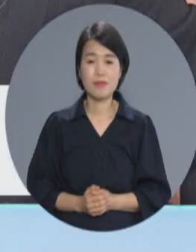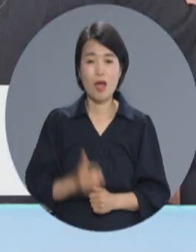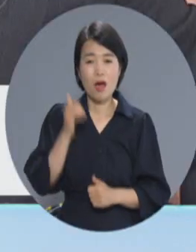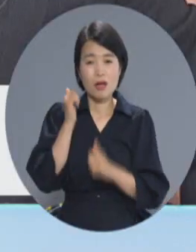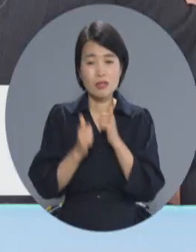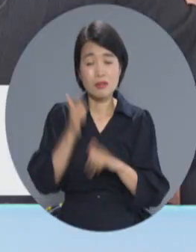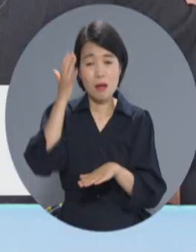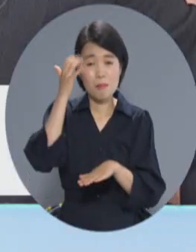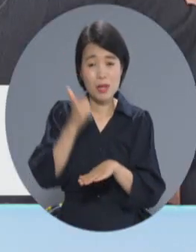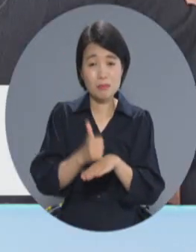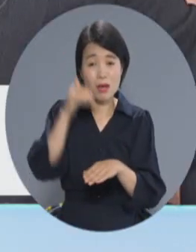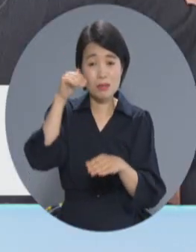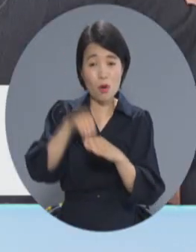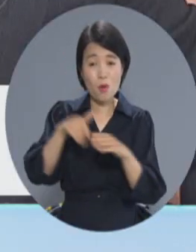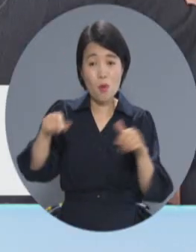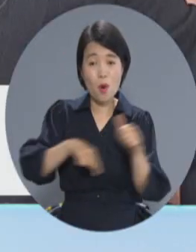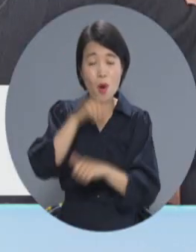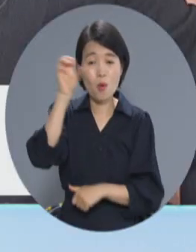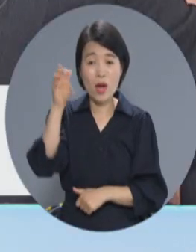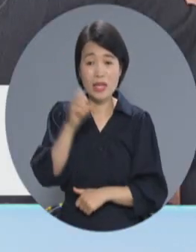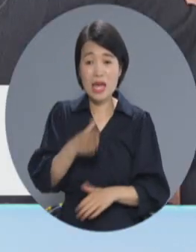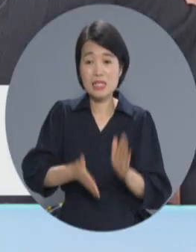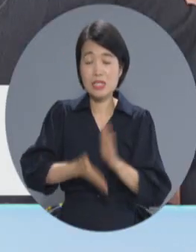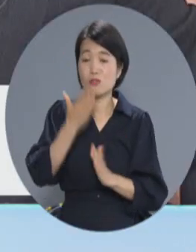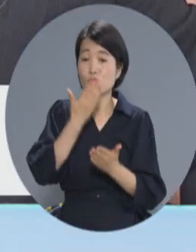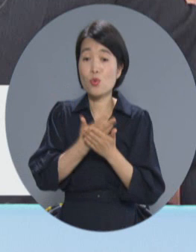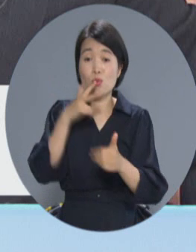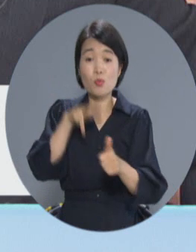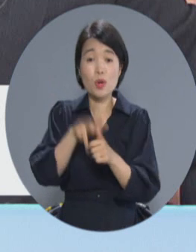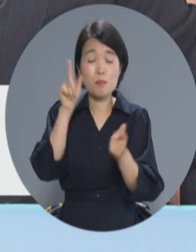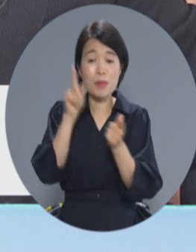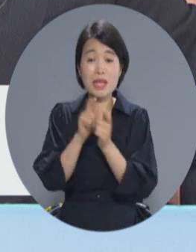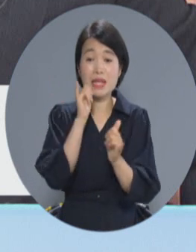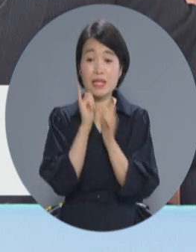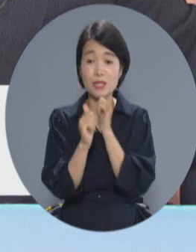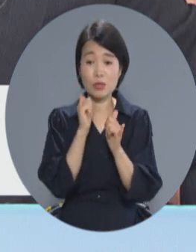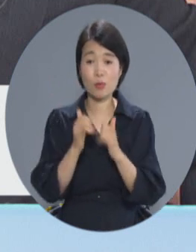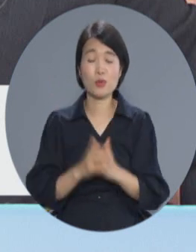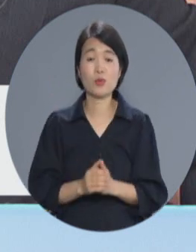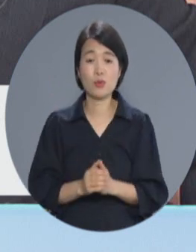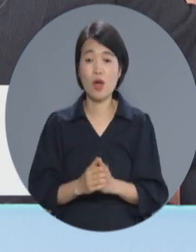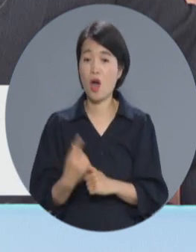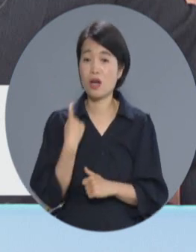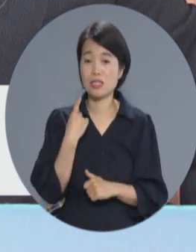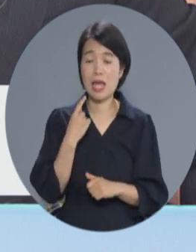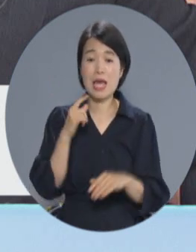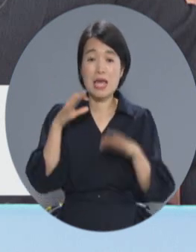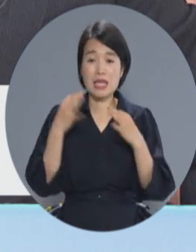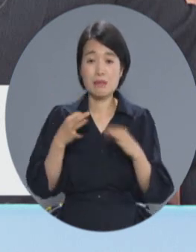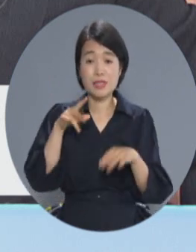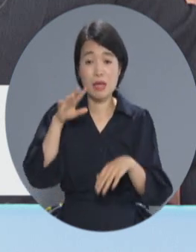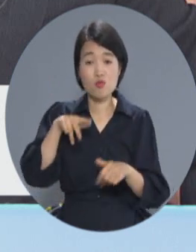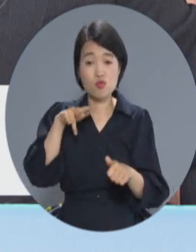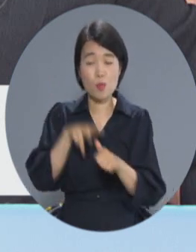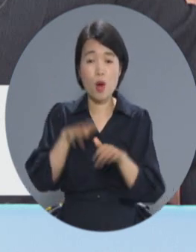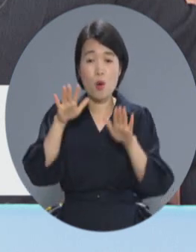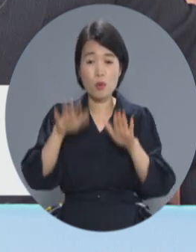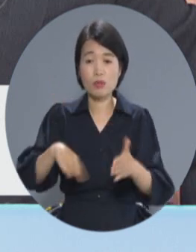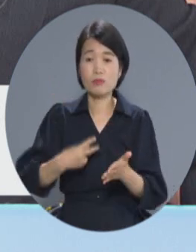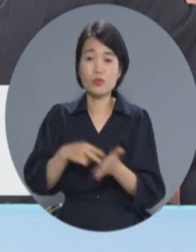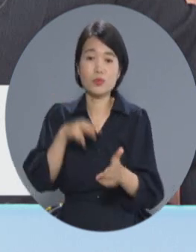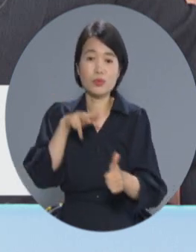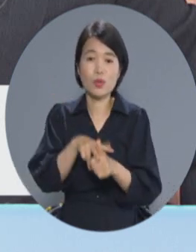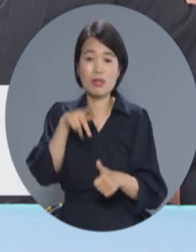치열한 막판 선거전을 치르고 있는 광양시장 주요 후보들을 만나보는 데스크 인터뷰. 어제 민주당 김재무 후보에 이어 오늘은